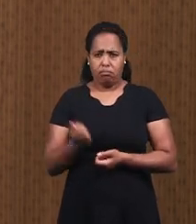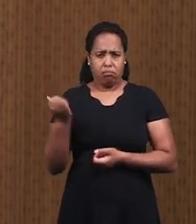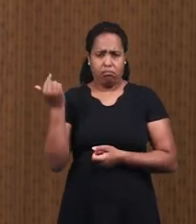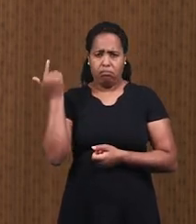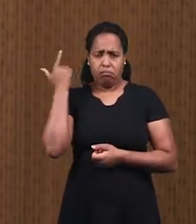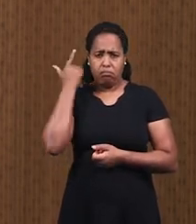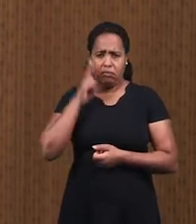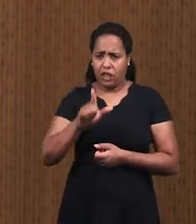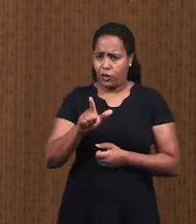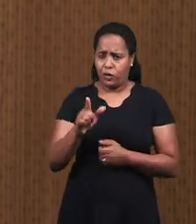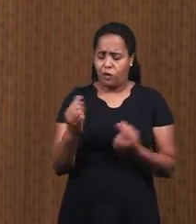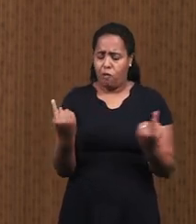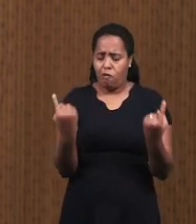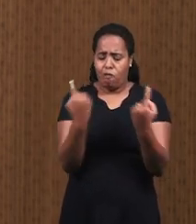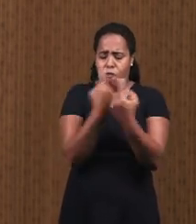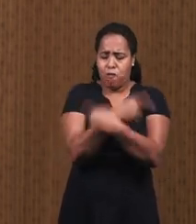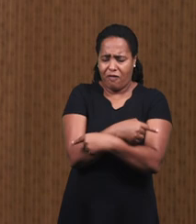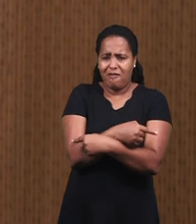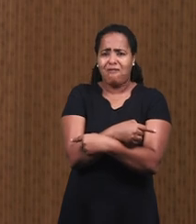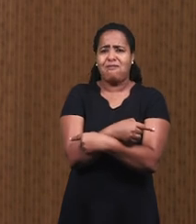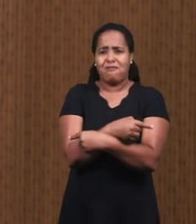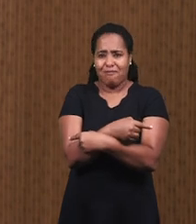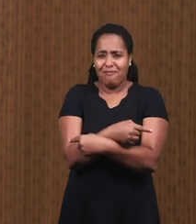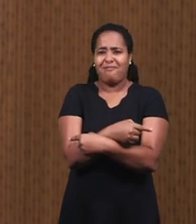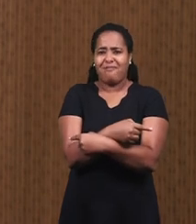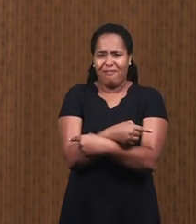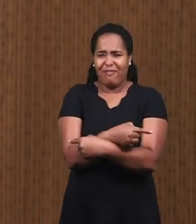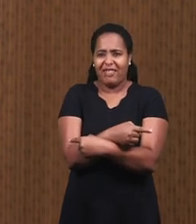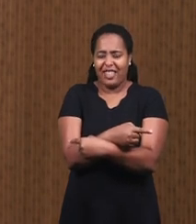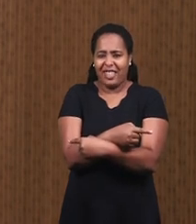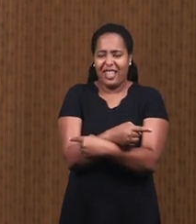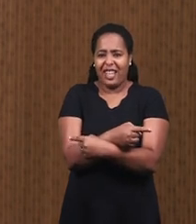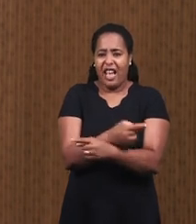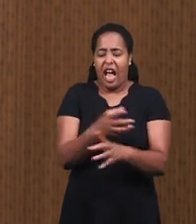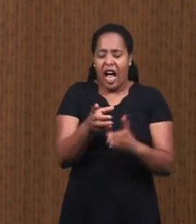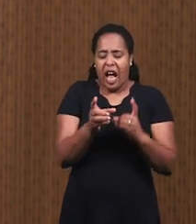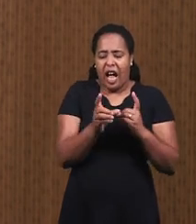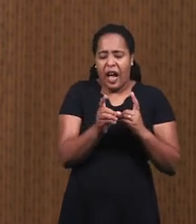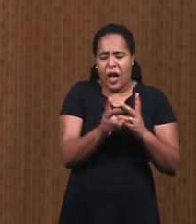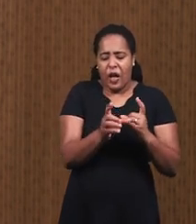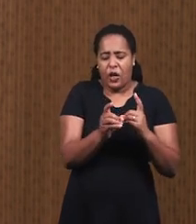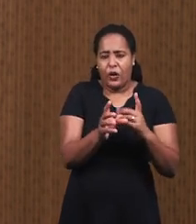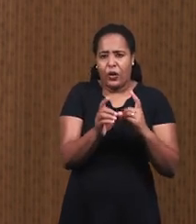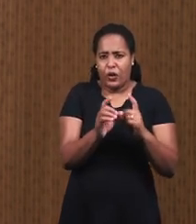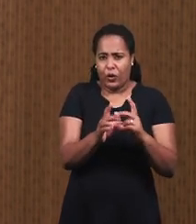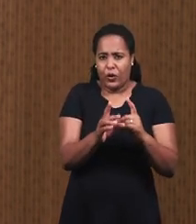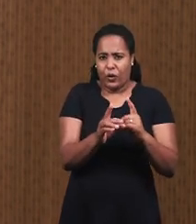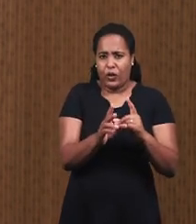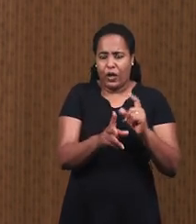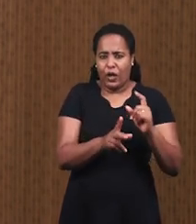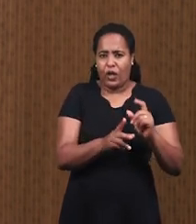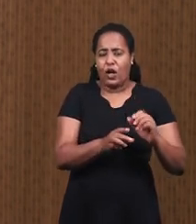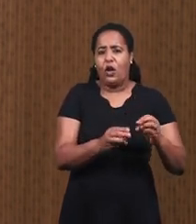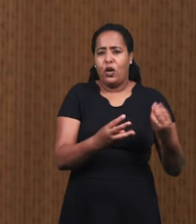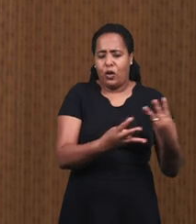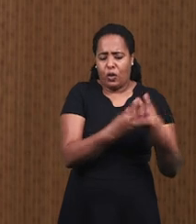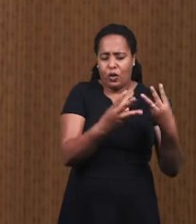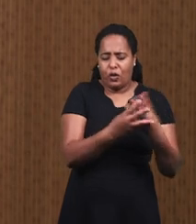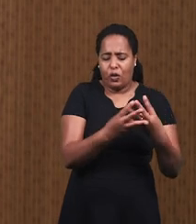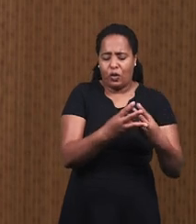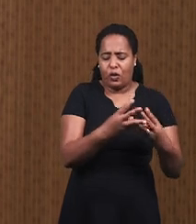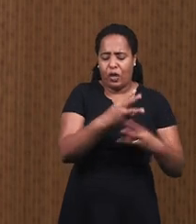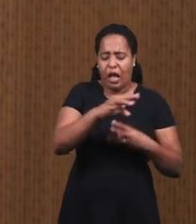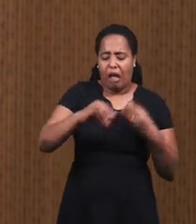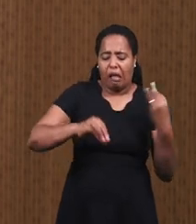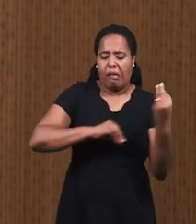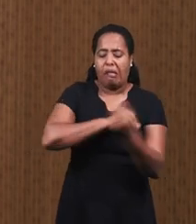n'a pas réussi. L'opposition qu'il a eue, il a, il a essayé de mélanger la doctrine des